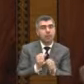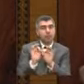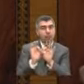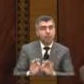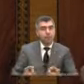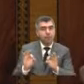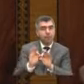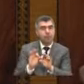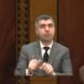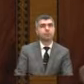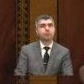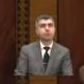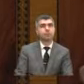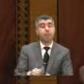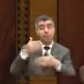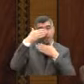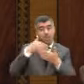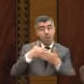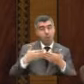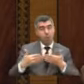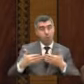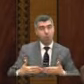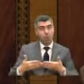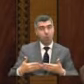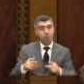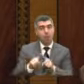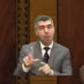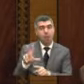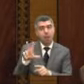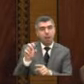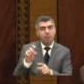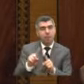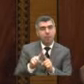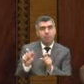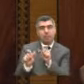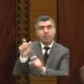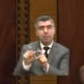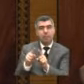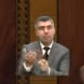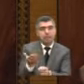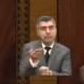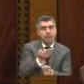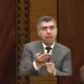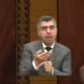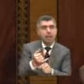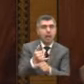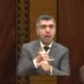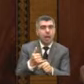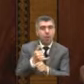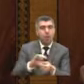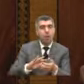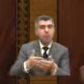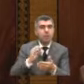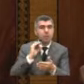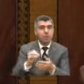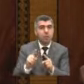من اجراءاتكم. المغاربه اليوم بغاو يعرفوا كيفاش غادي يعيش هذاك السرباي وهذاك الكارسون ديال ديك القهوه الشعبيه اللي